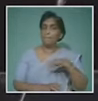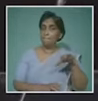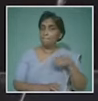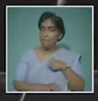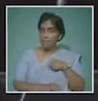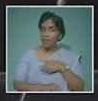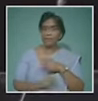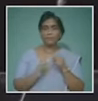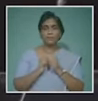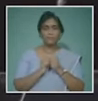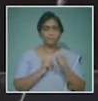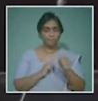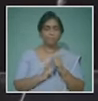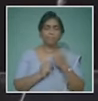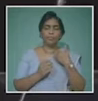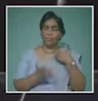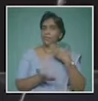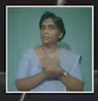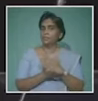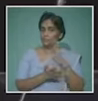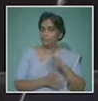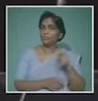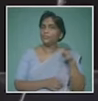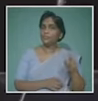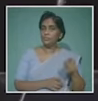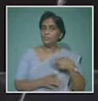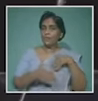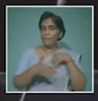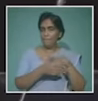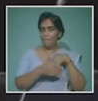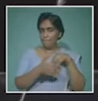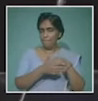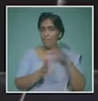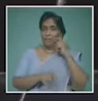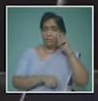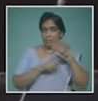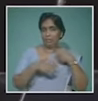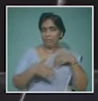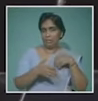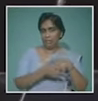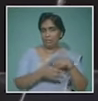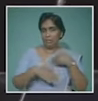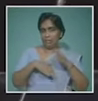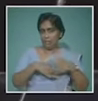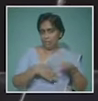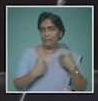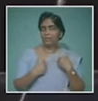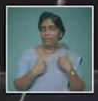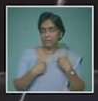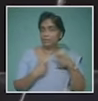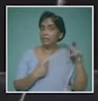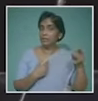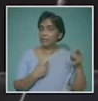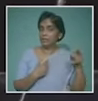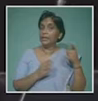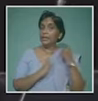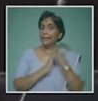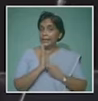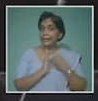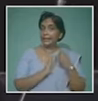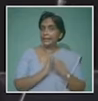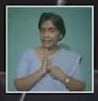அதனூடாக பாதிக்கப்பட்ட ஒருவன் என்ற வகையில் இன்னும் எத்தனையோ தமிழ் முஸ்லீம் இளைஞர்கள் இப்போ சிறையிலே அந்த சட்டத்தினால் பாதிக்கப்பட்டவர்கள்